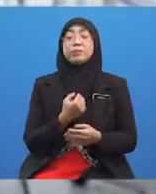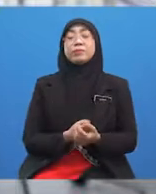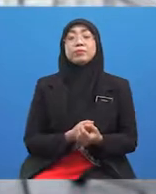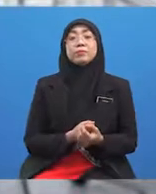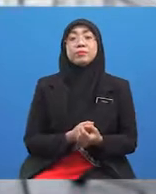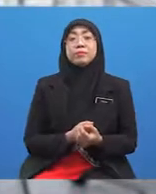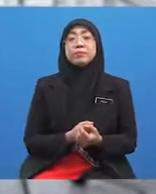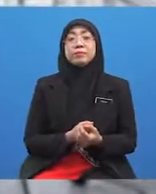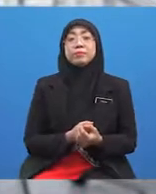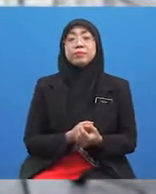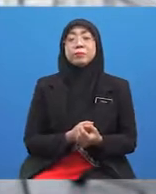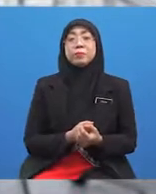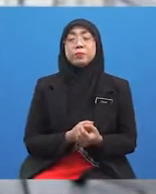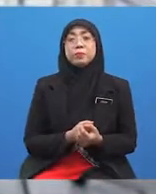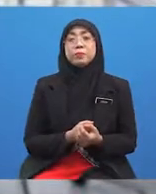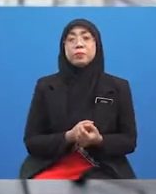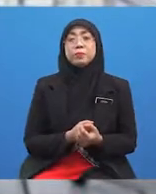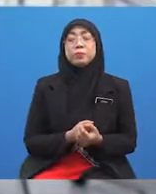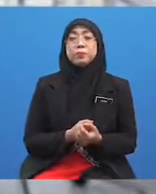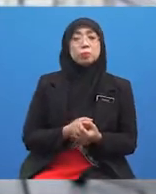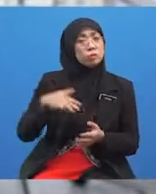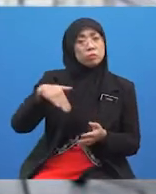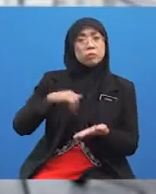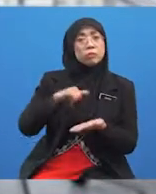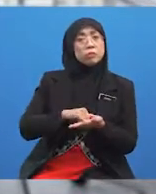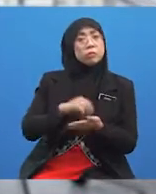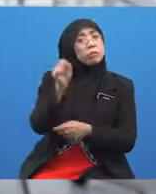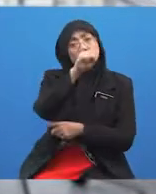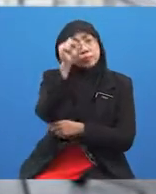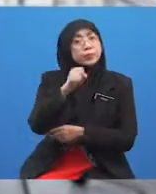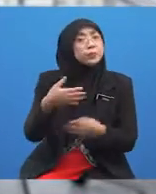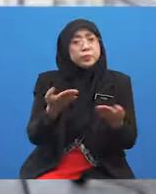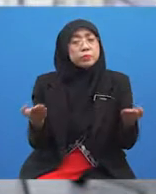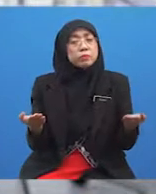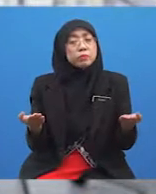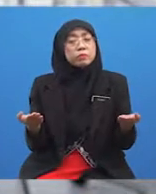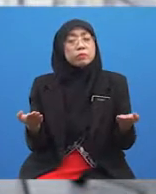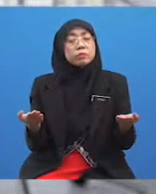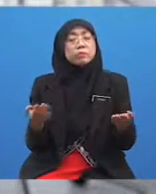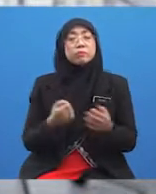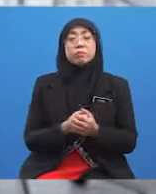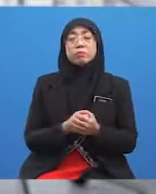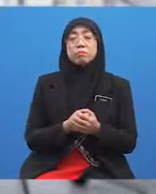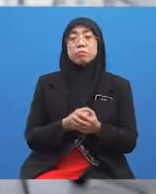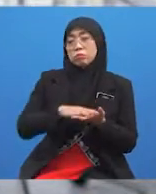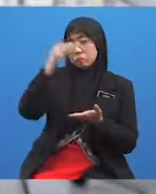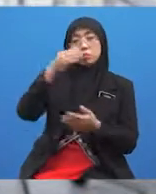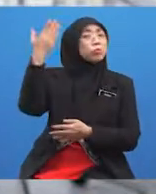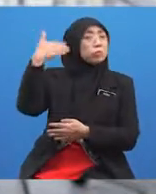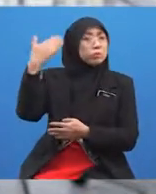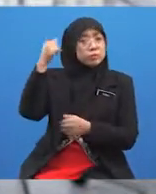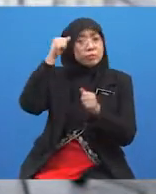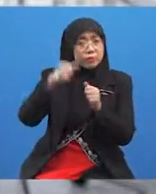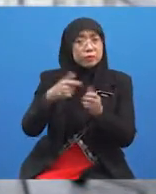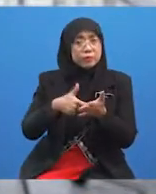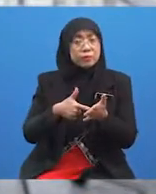Sebelum cikgu teruskan pembelajaran kali ini, cikgu ingin bertanya kepada pelajar tentang pembelajaran yang lalu. Masih ingatkan